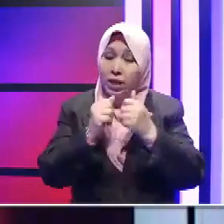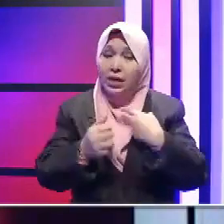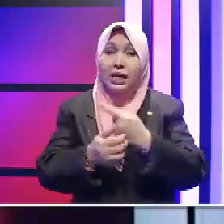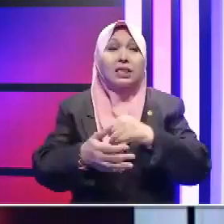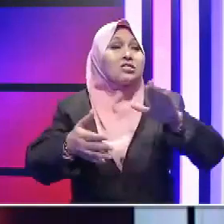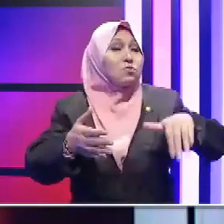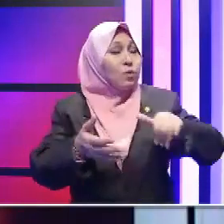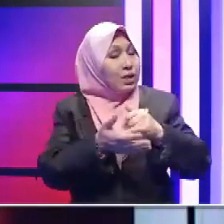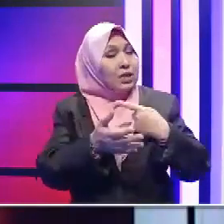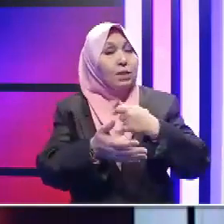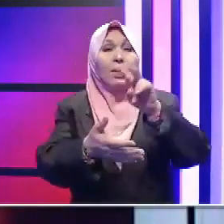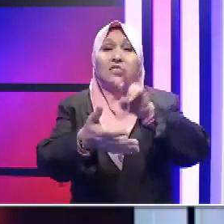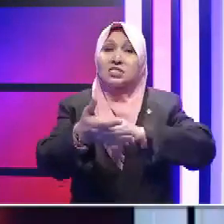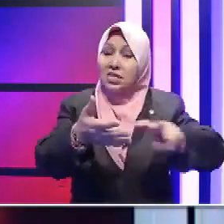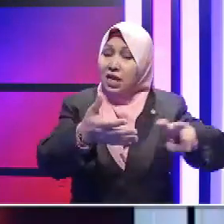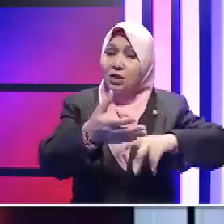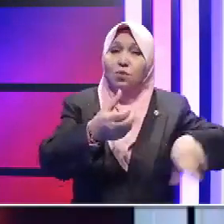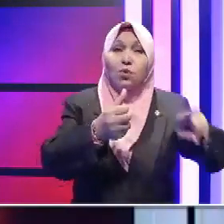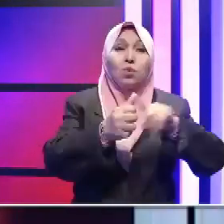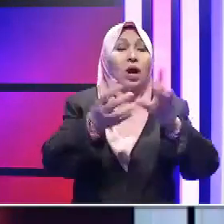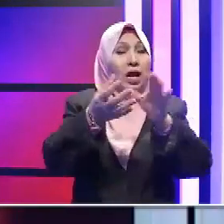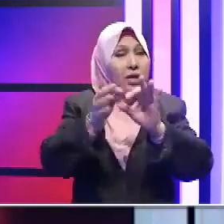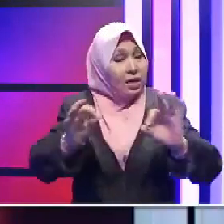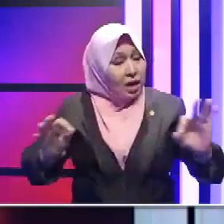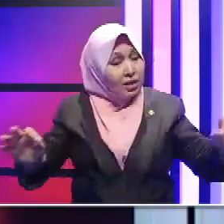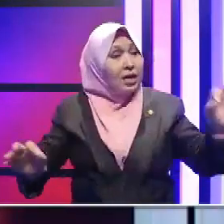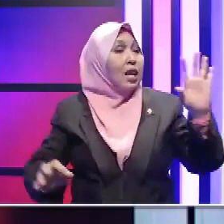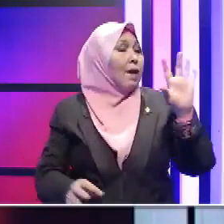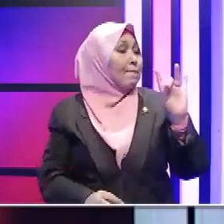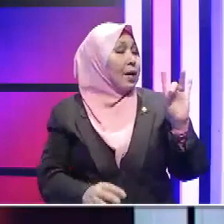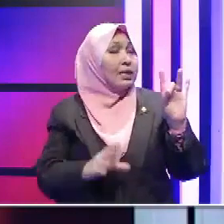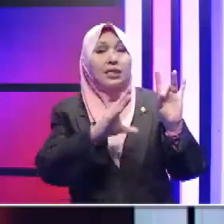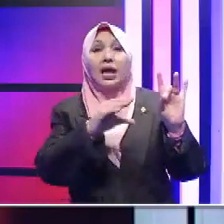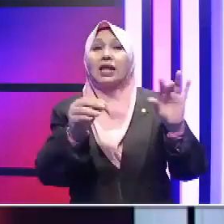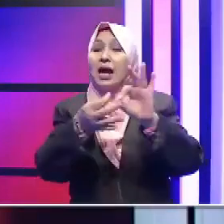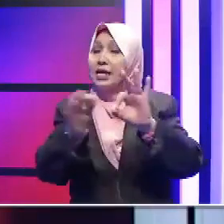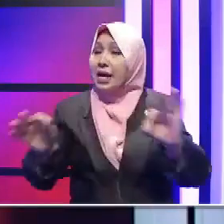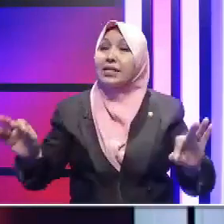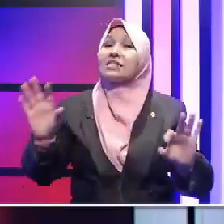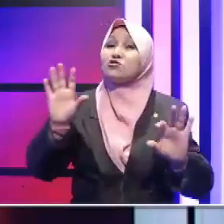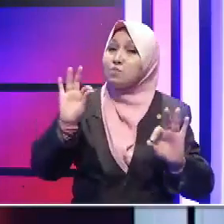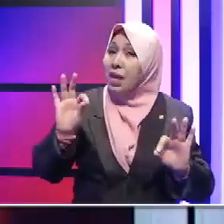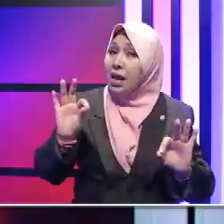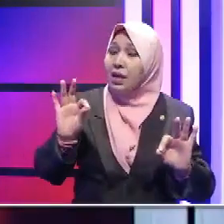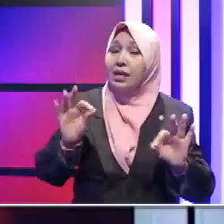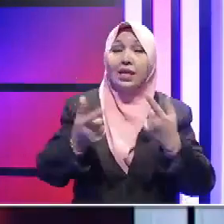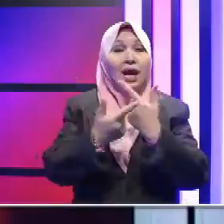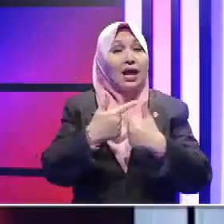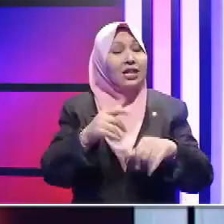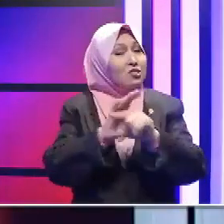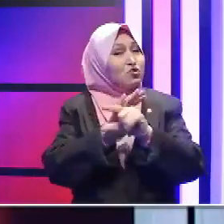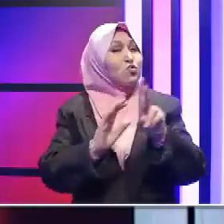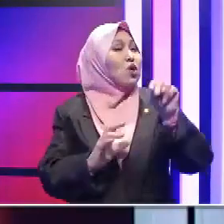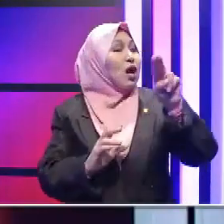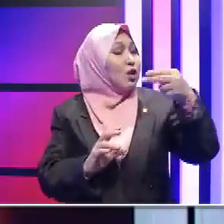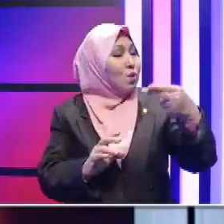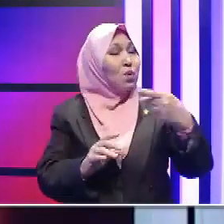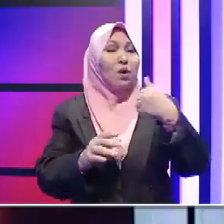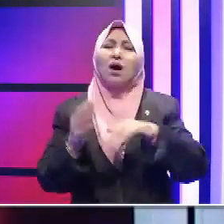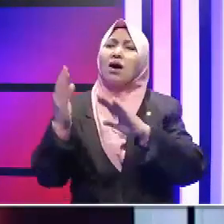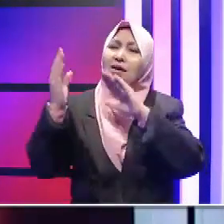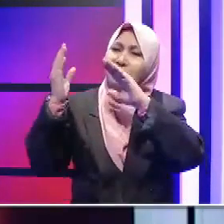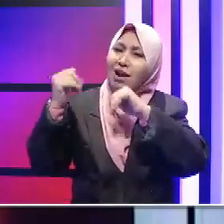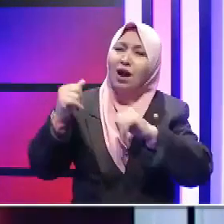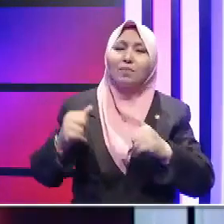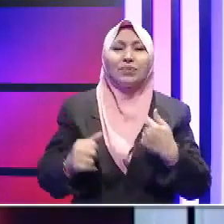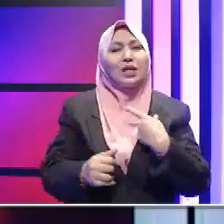sebelum tuh kita bacakan dahulu ayat yang ke-8 dan ayat yang ke-9 lah daripada surah Nuh ini mudah-mudahan